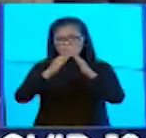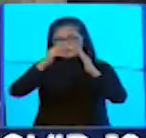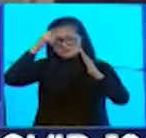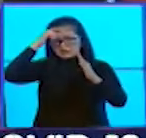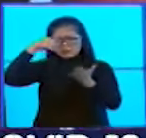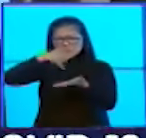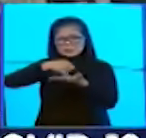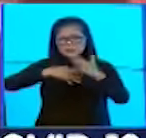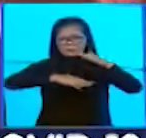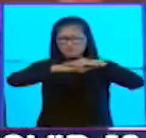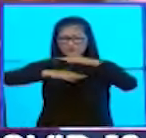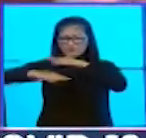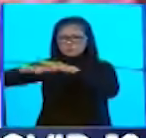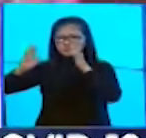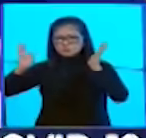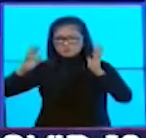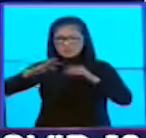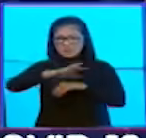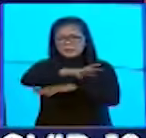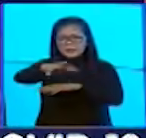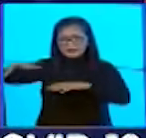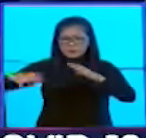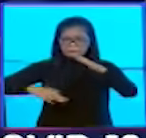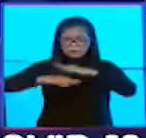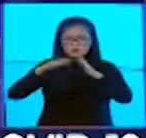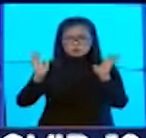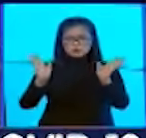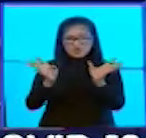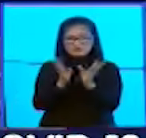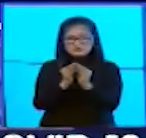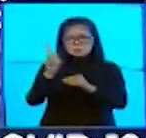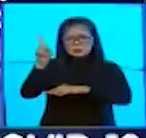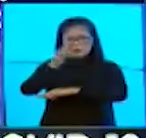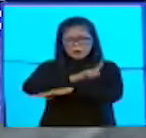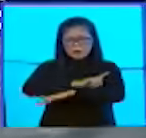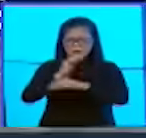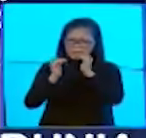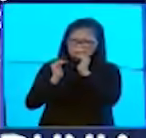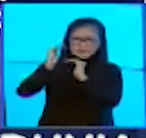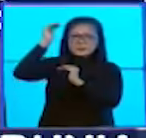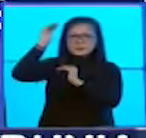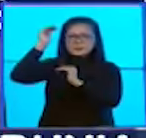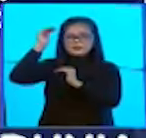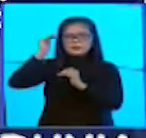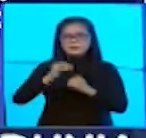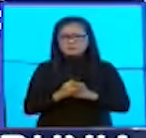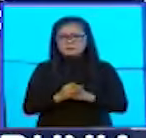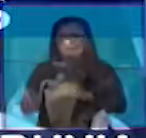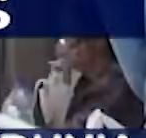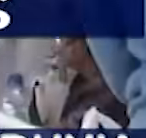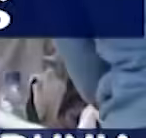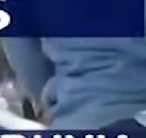sejumlah daerah. Bahkan penambahan kasus harian kembali mencatatkan yang tertinggi selama pandemi. Pada 12